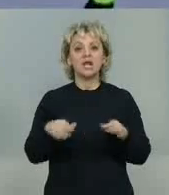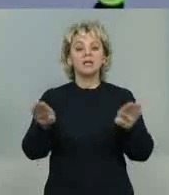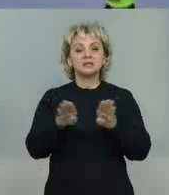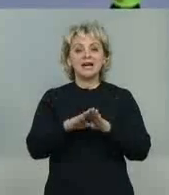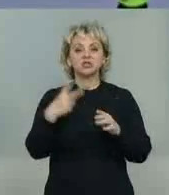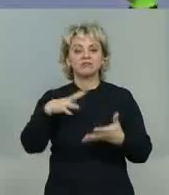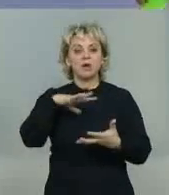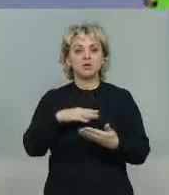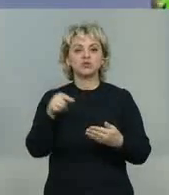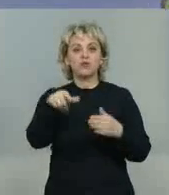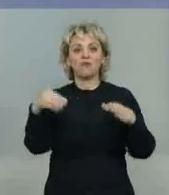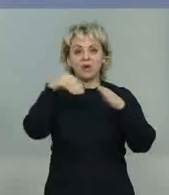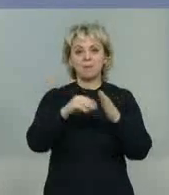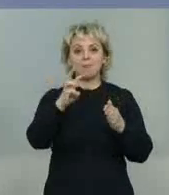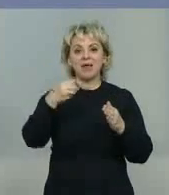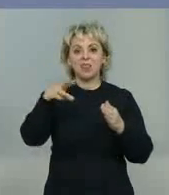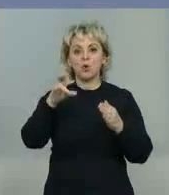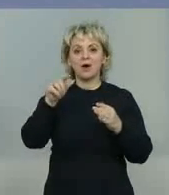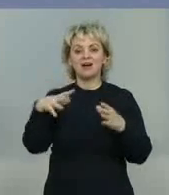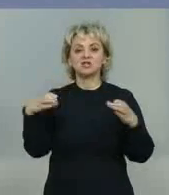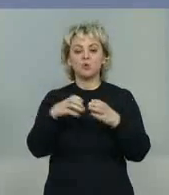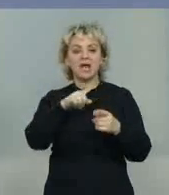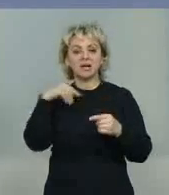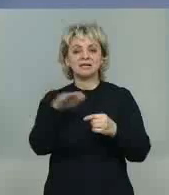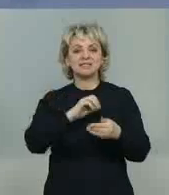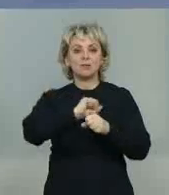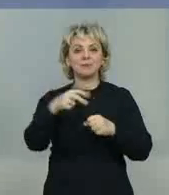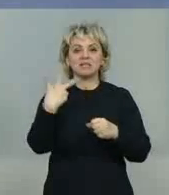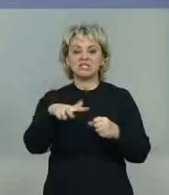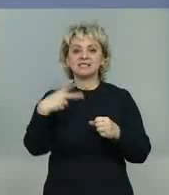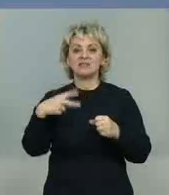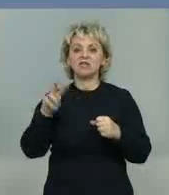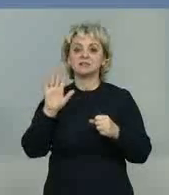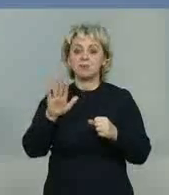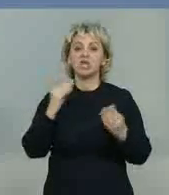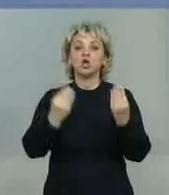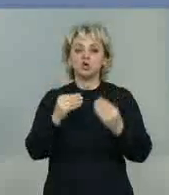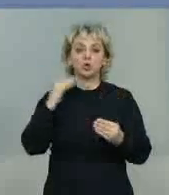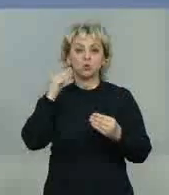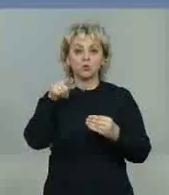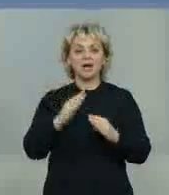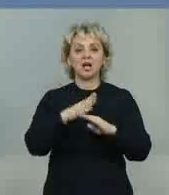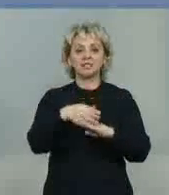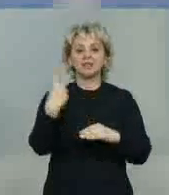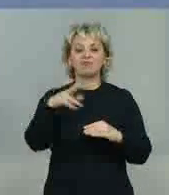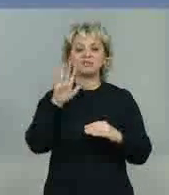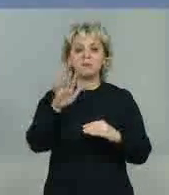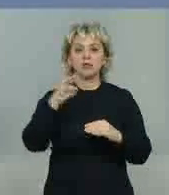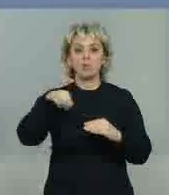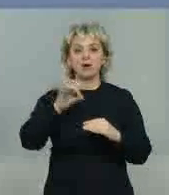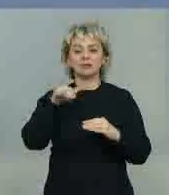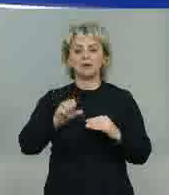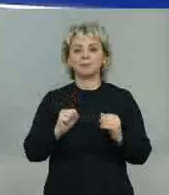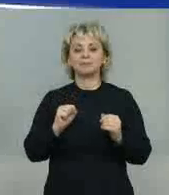Также два мяча в активе Юлии Моногаровой. Сборная России победила 30-25 и теперь сыграет с Румынией в гостях 25